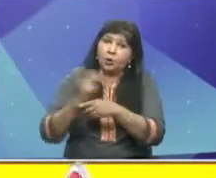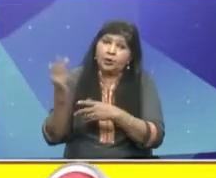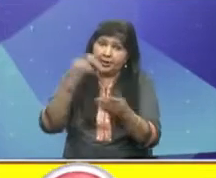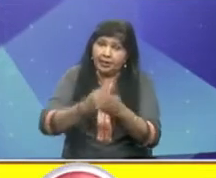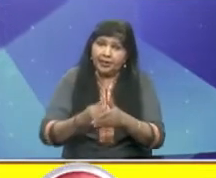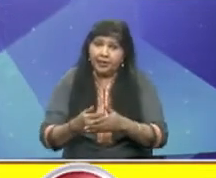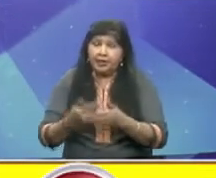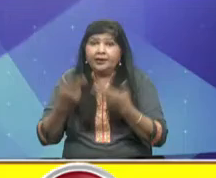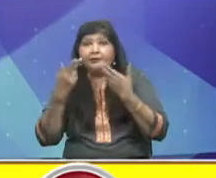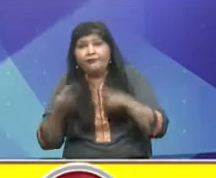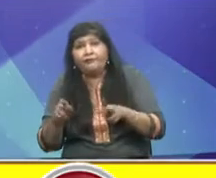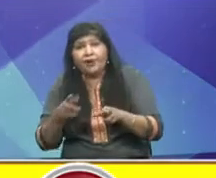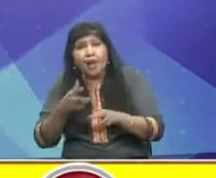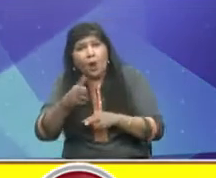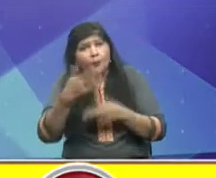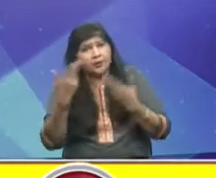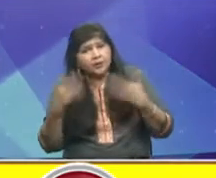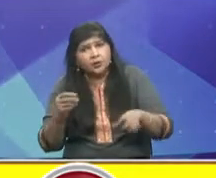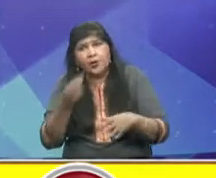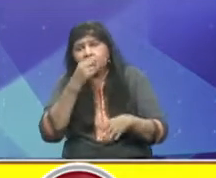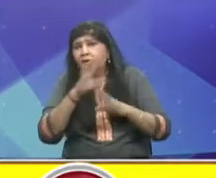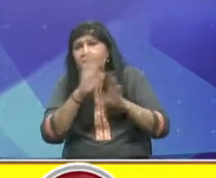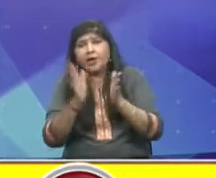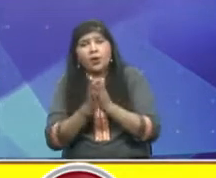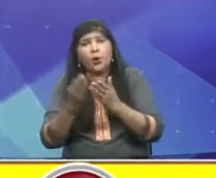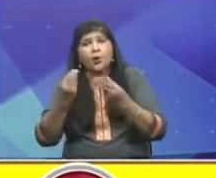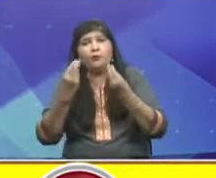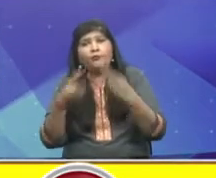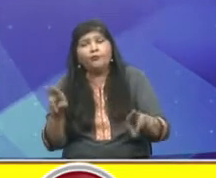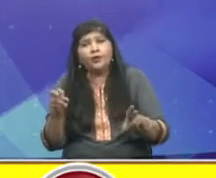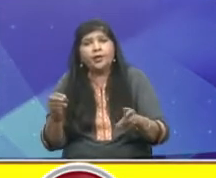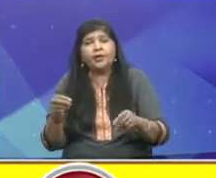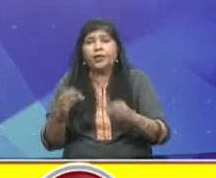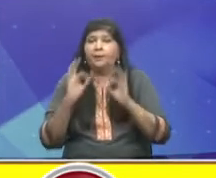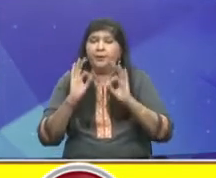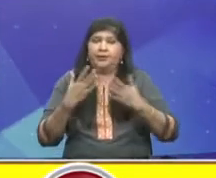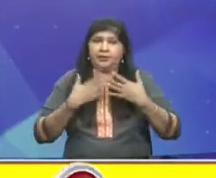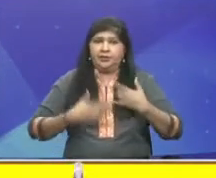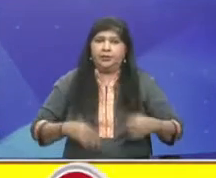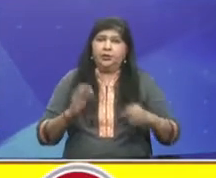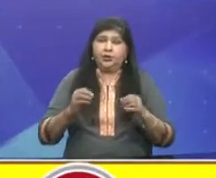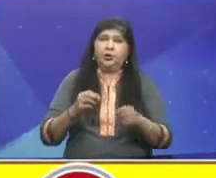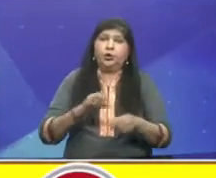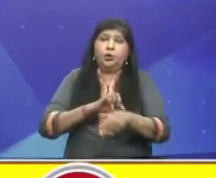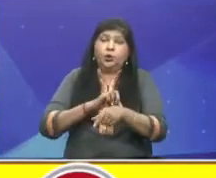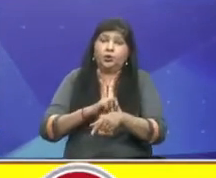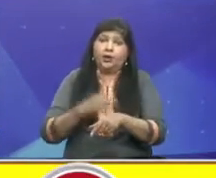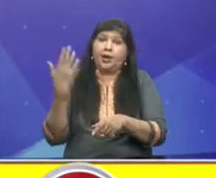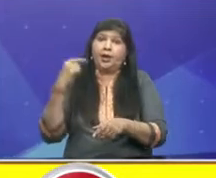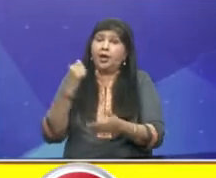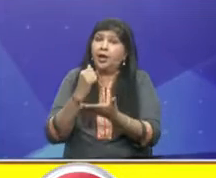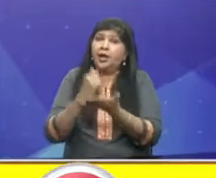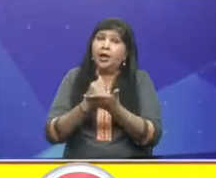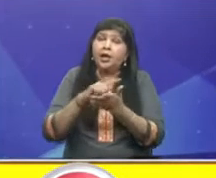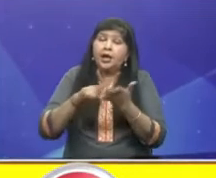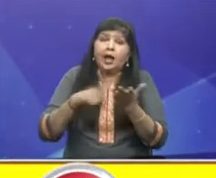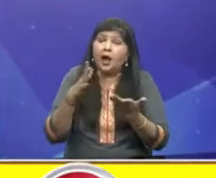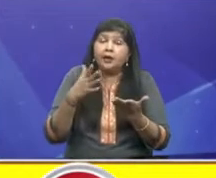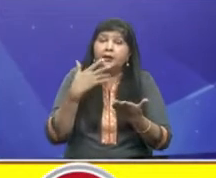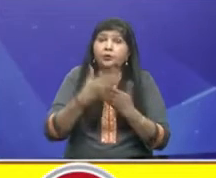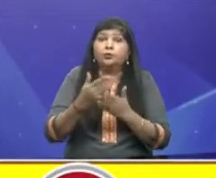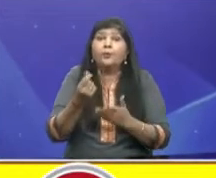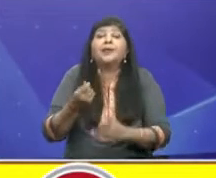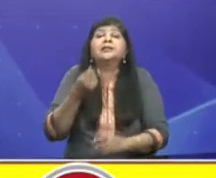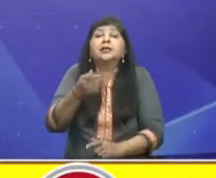और मैंने कोई पैसा नहीं लगाया। कार्ड से ये इलाज हुआ है मेरा, खूब बढ़िया इलाज हो गया है। अच्छा, डॉक्टर ने पहले अगर कार्ड न होता तो कितना खर्चा बताते